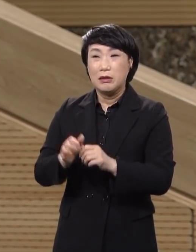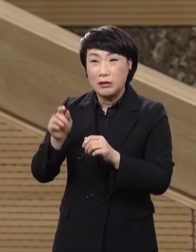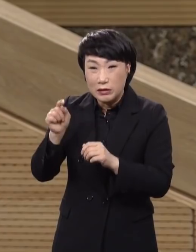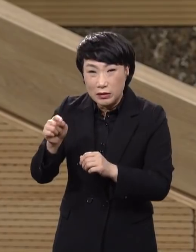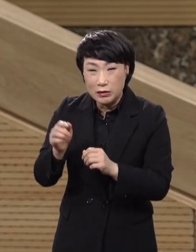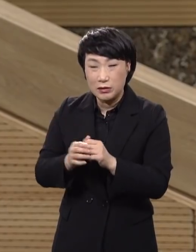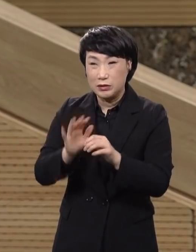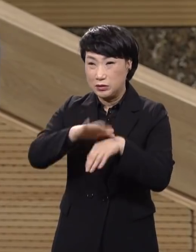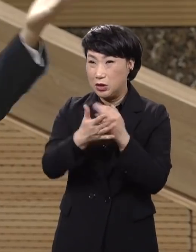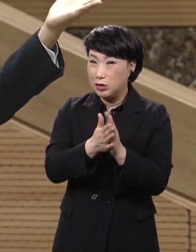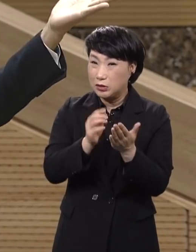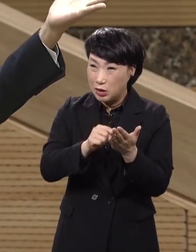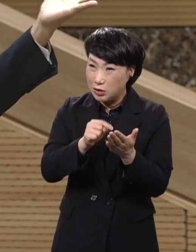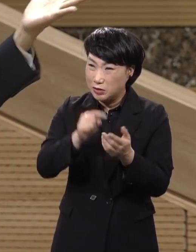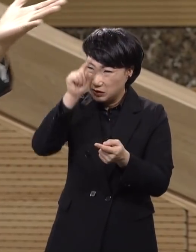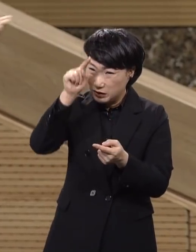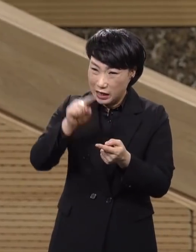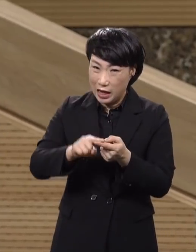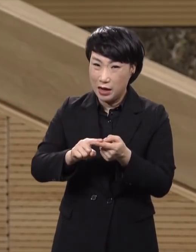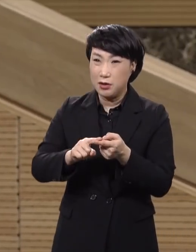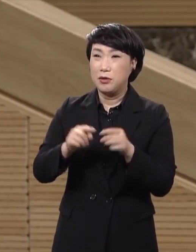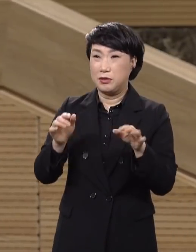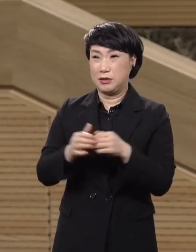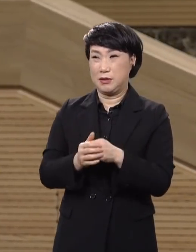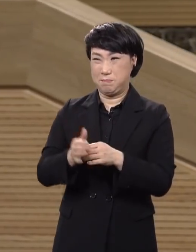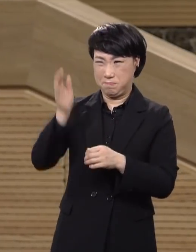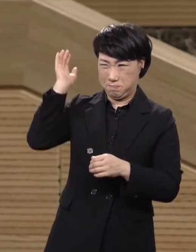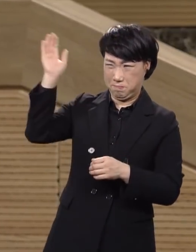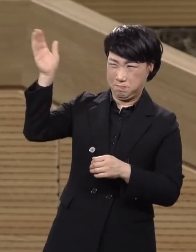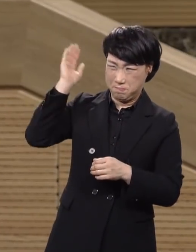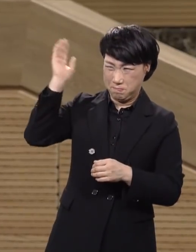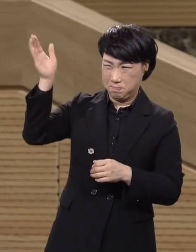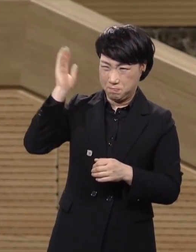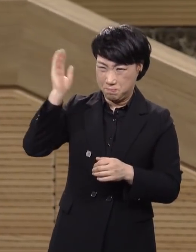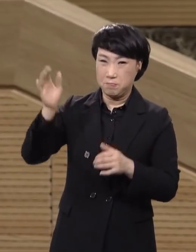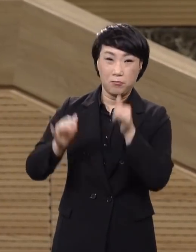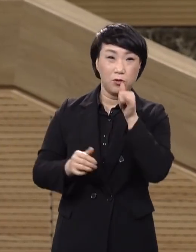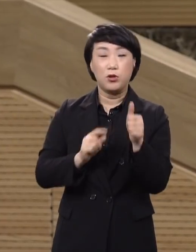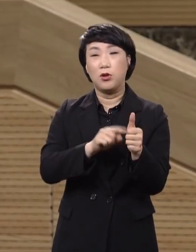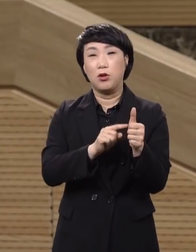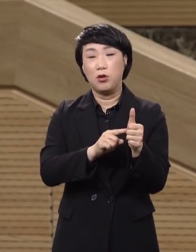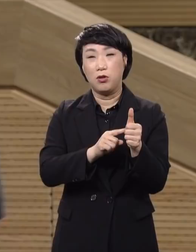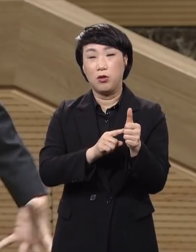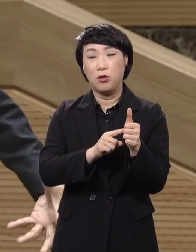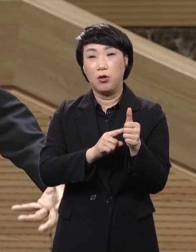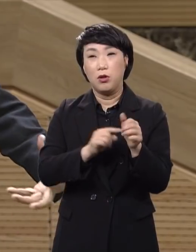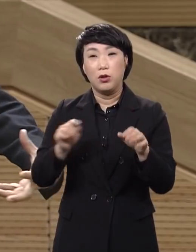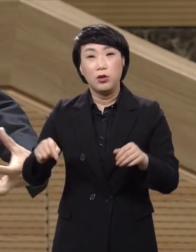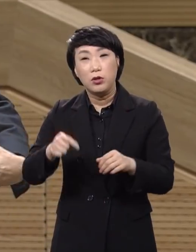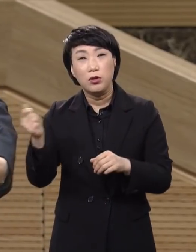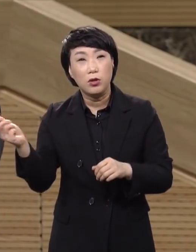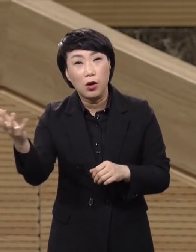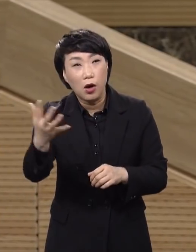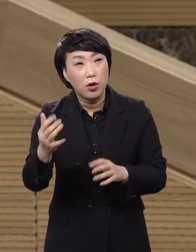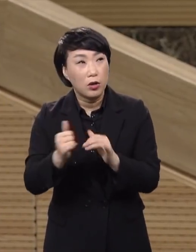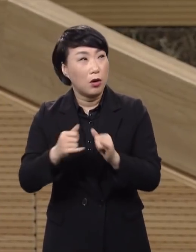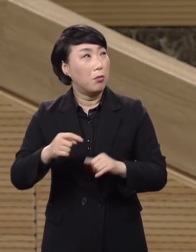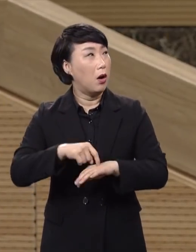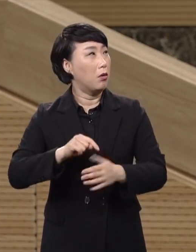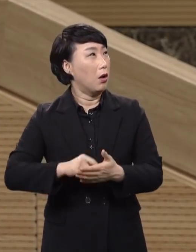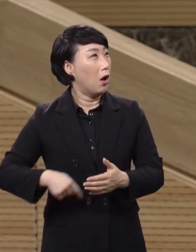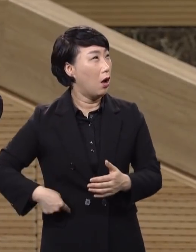조직적으로 성경 그대로 사실을 실토하며 신랄하게 그들을 지적할 때 마음에